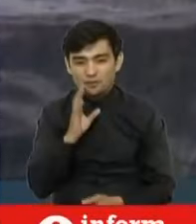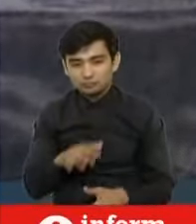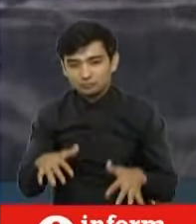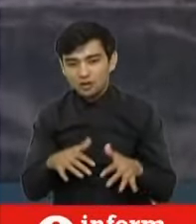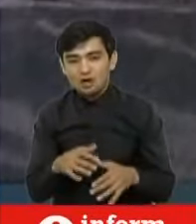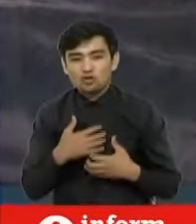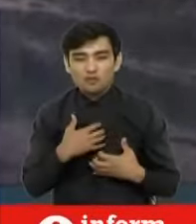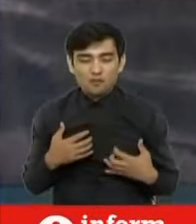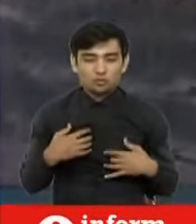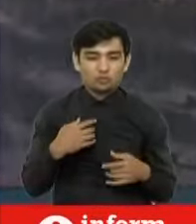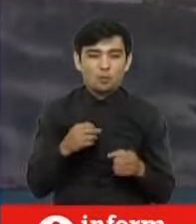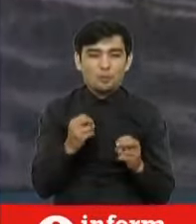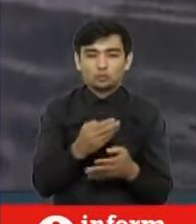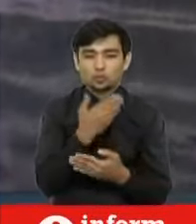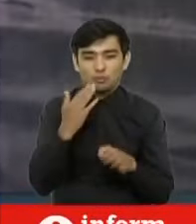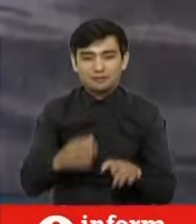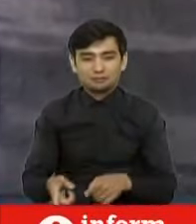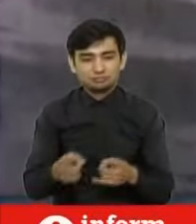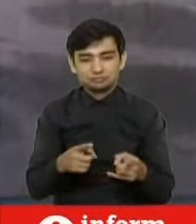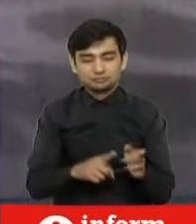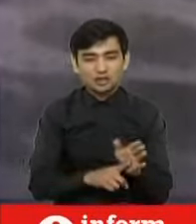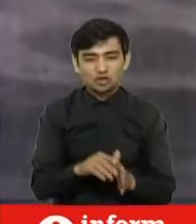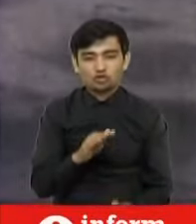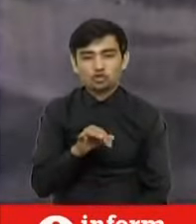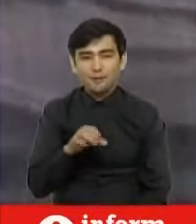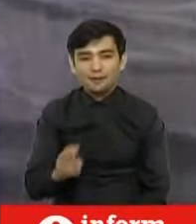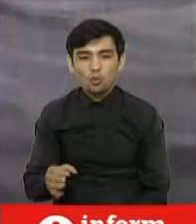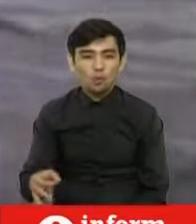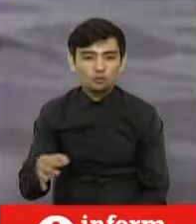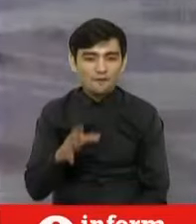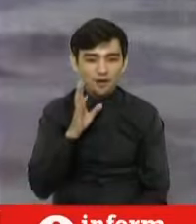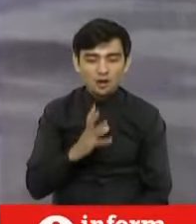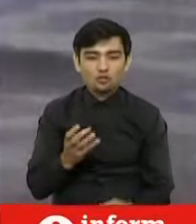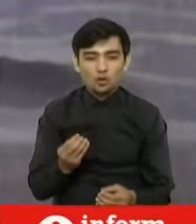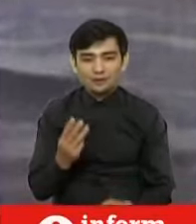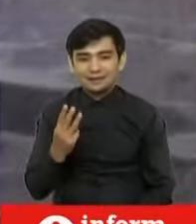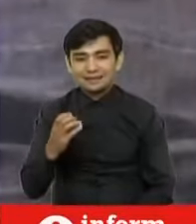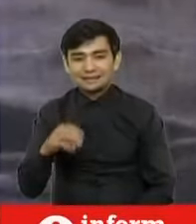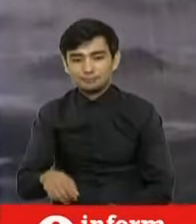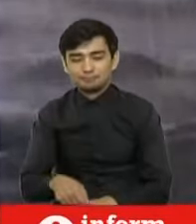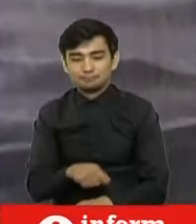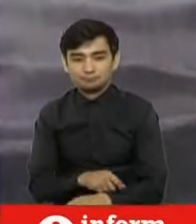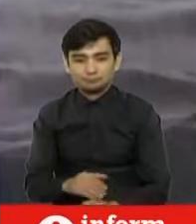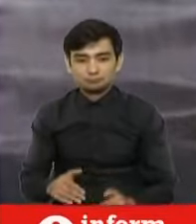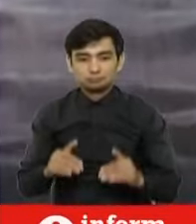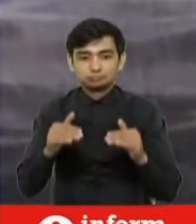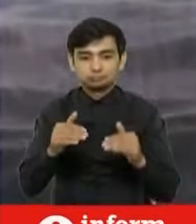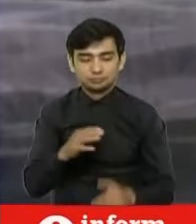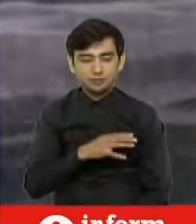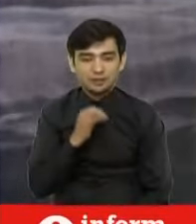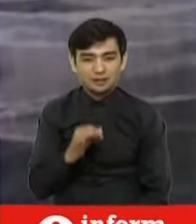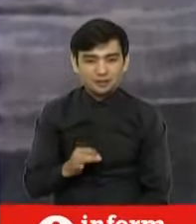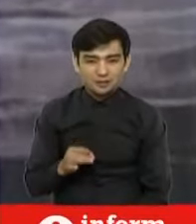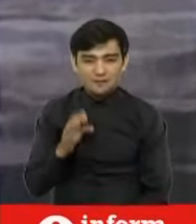жерге көшіру жалғасуда. Жалпы жайық өзенінің деңгейі бүгін тағы 3 сантиметрге дейін көтерілді. Ағысы қатты